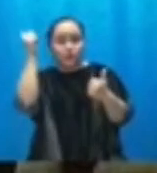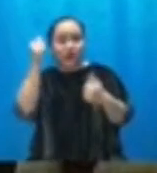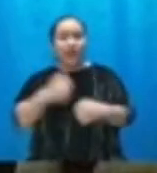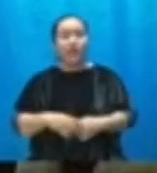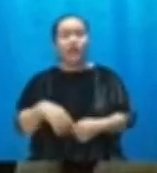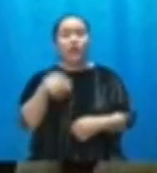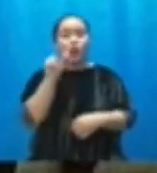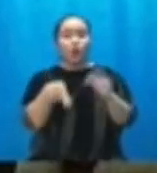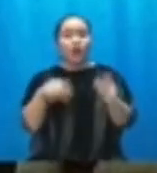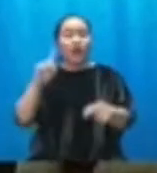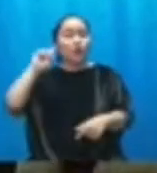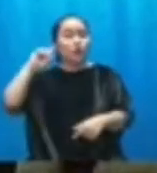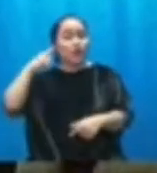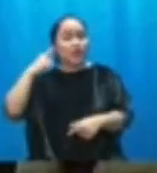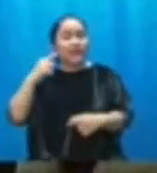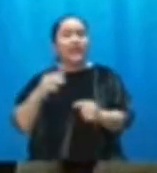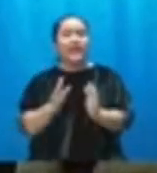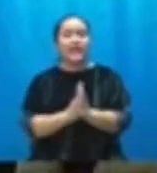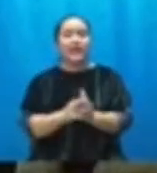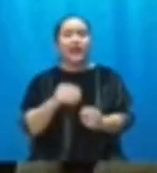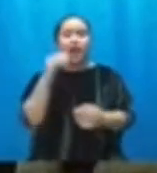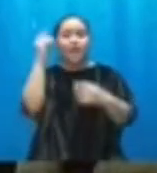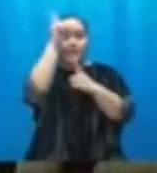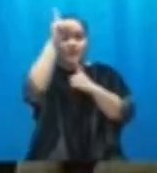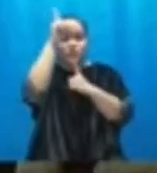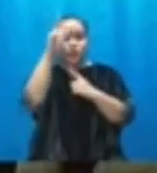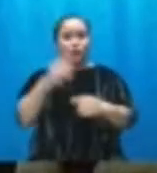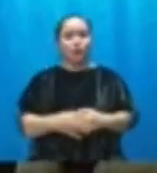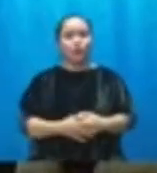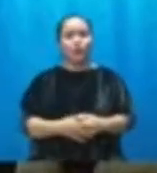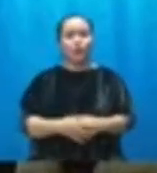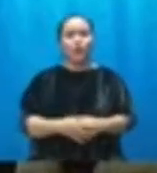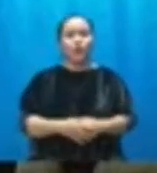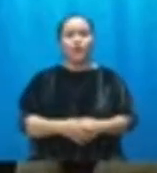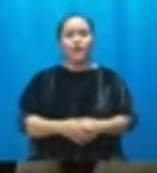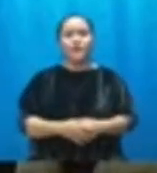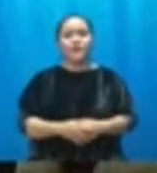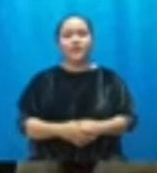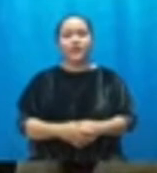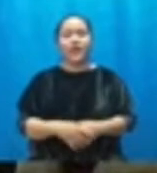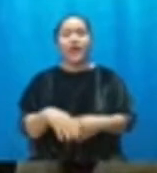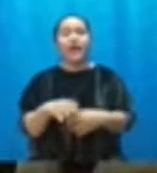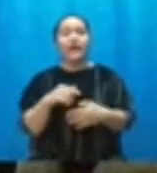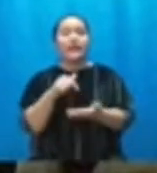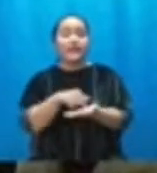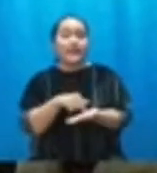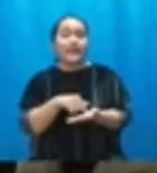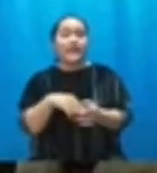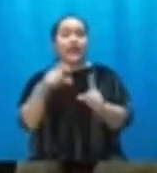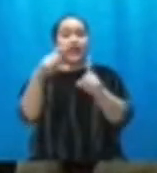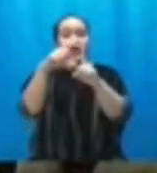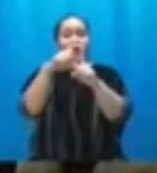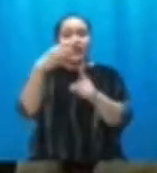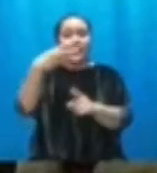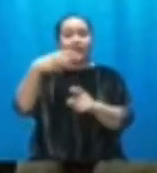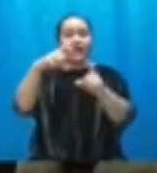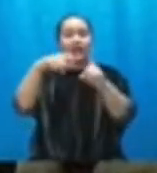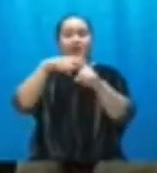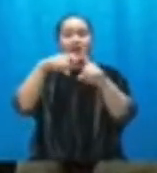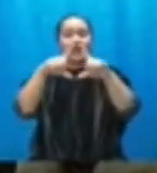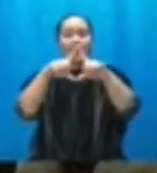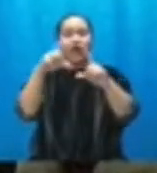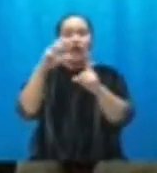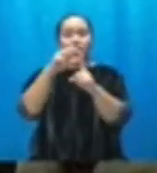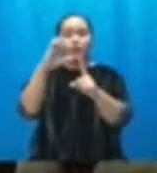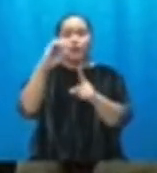bukan di tanah Israel tetapi diluar ddk polish di dalam perjalannya Ya kembali dari tirus yang